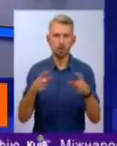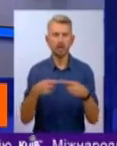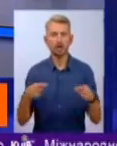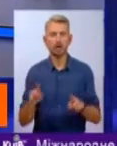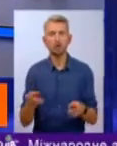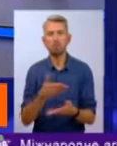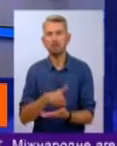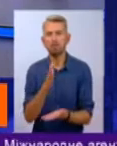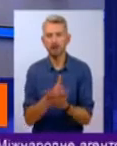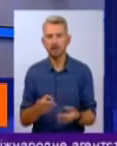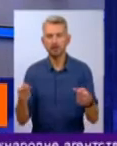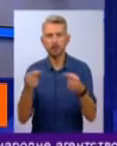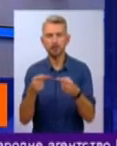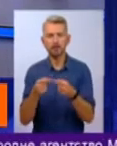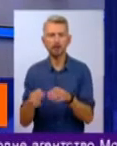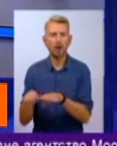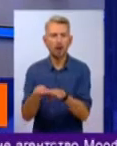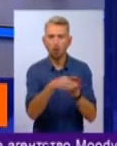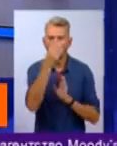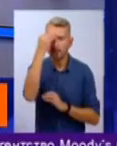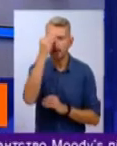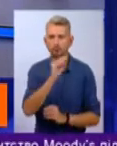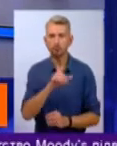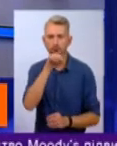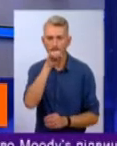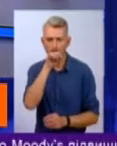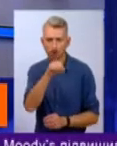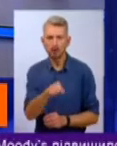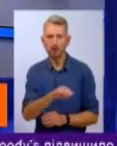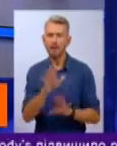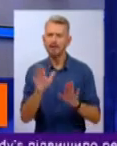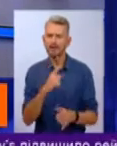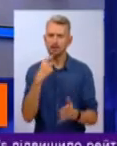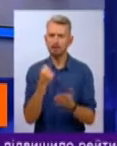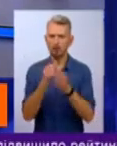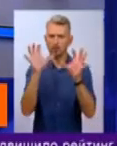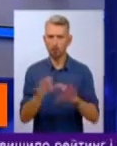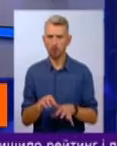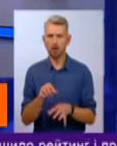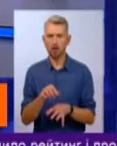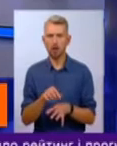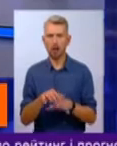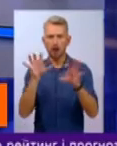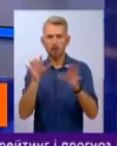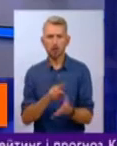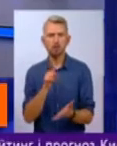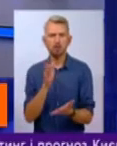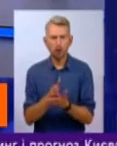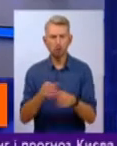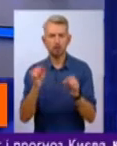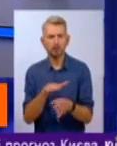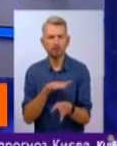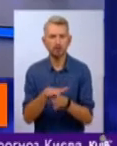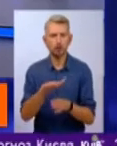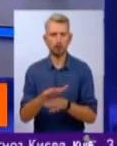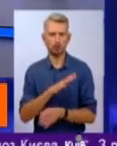щоб ми мали відповідний консенсус, завдяки якому ми не тільки приймаємо закони, але вони мають можливість імплементуватись. Тоді